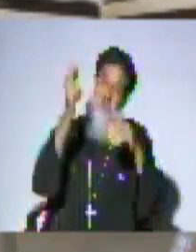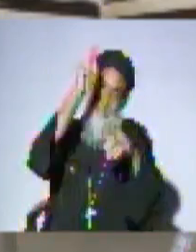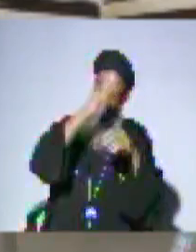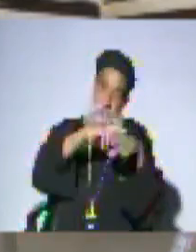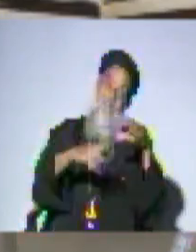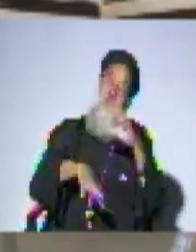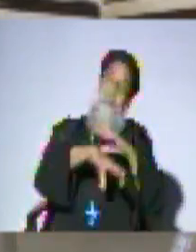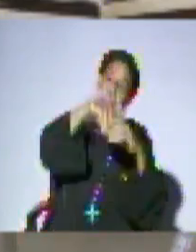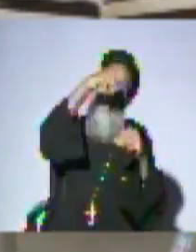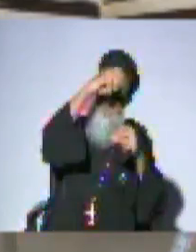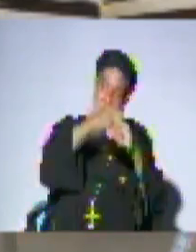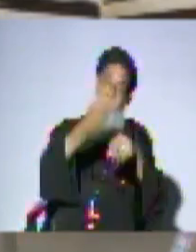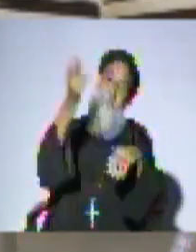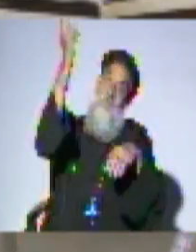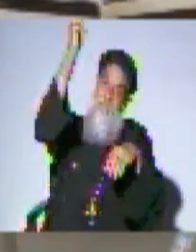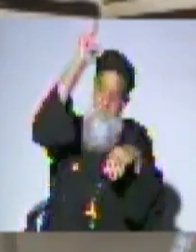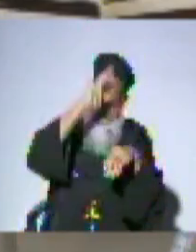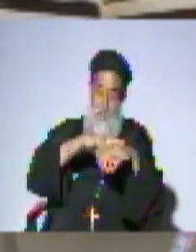يعني